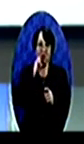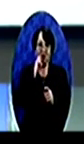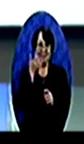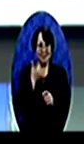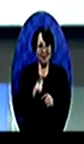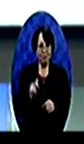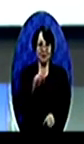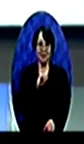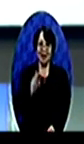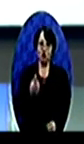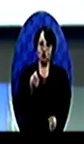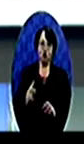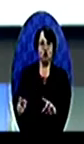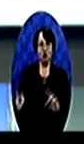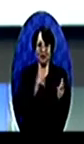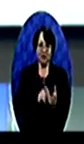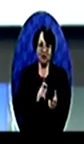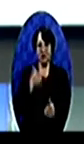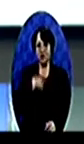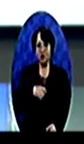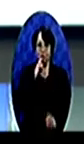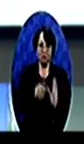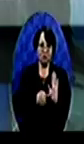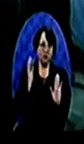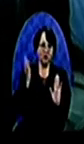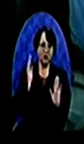гэсэн байр сууриа зөвлөлийн гишүүд илэрхийлж байна.